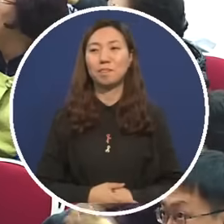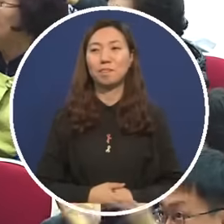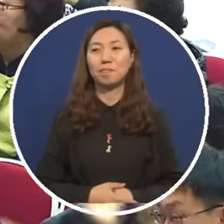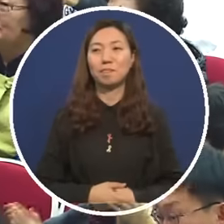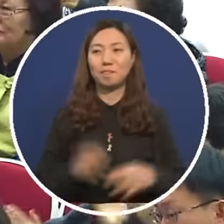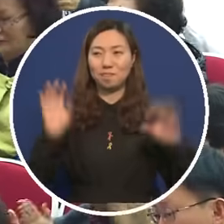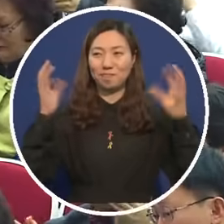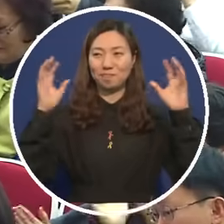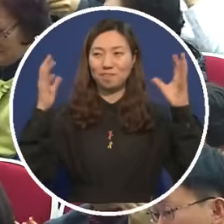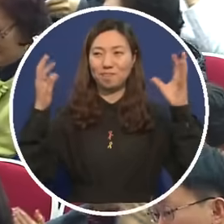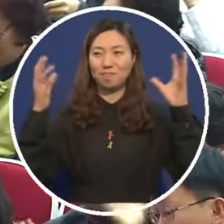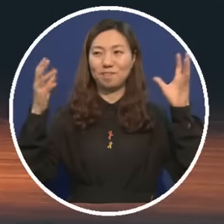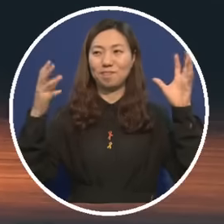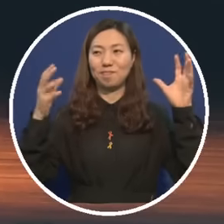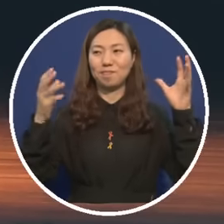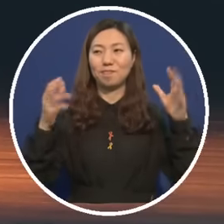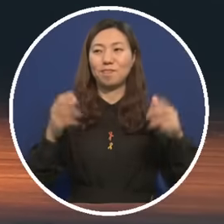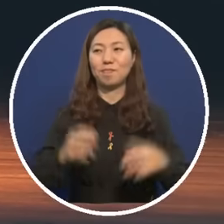네.